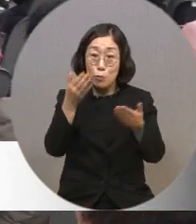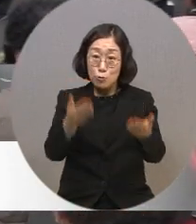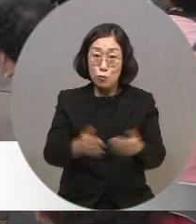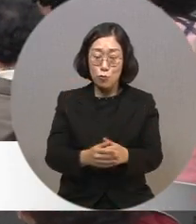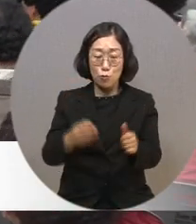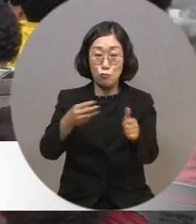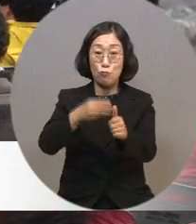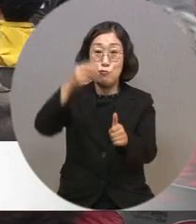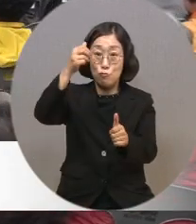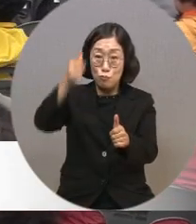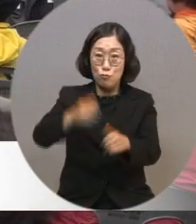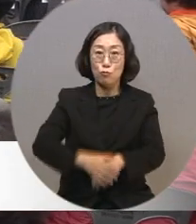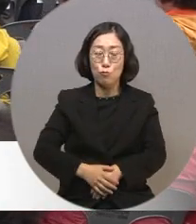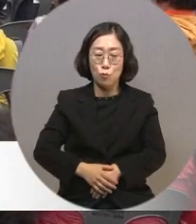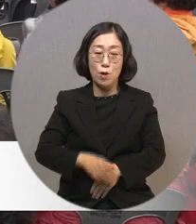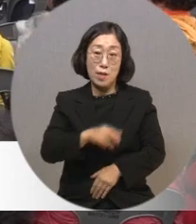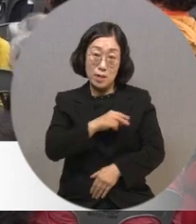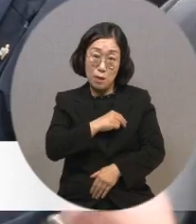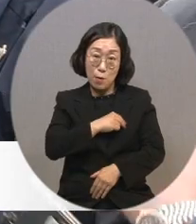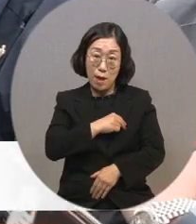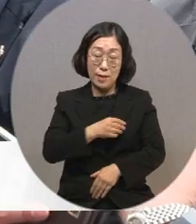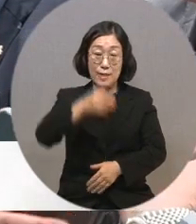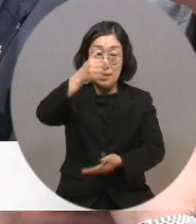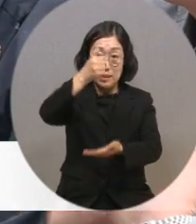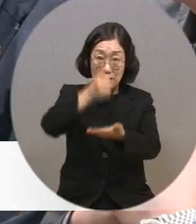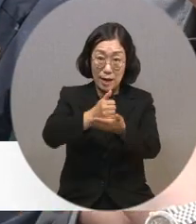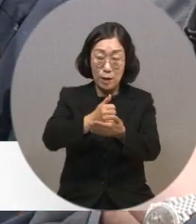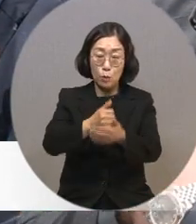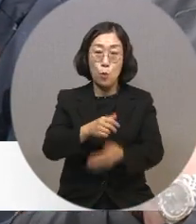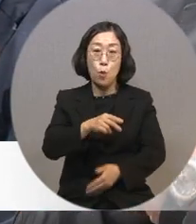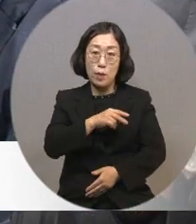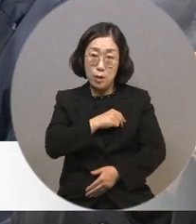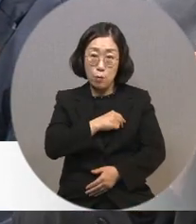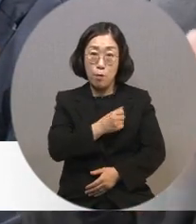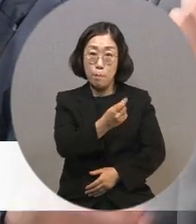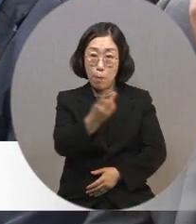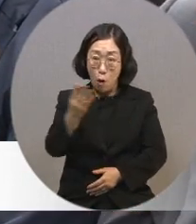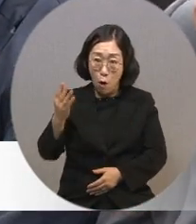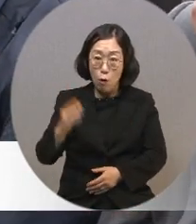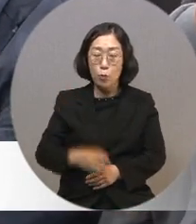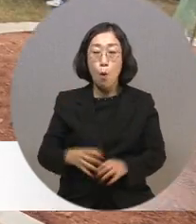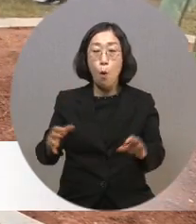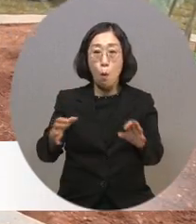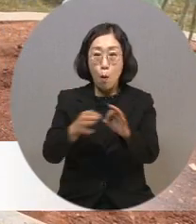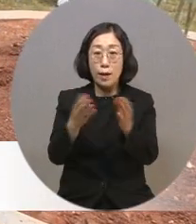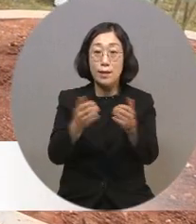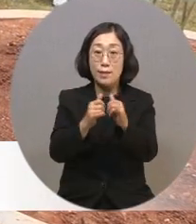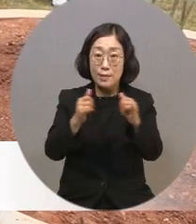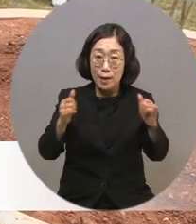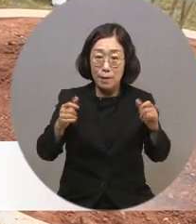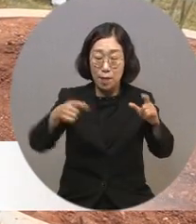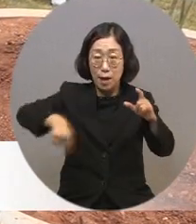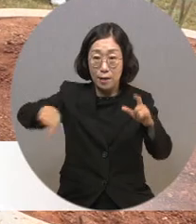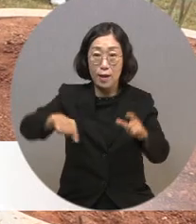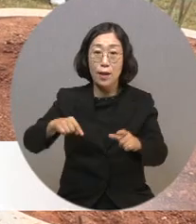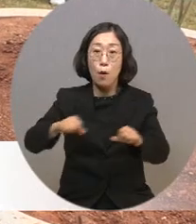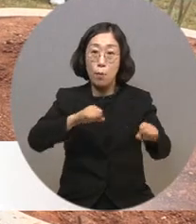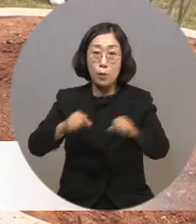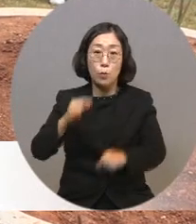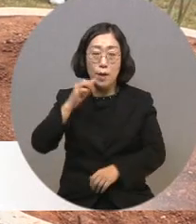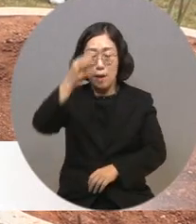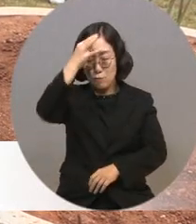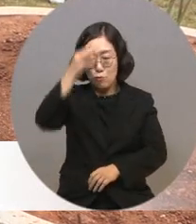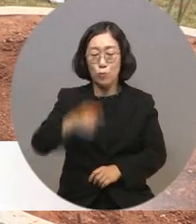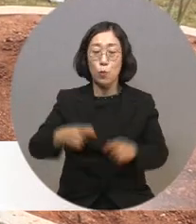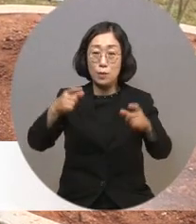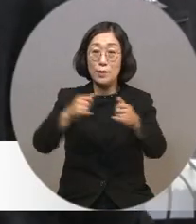고흥군수, 유재동 군의회 의장, 도의원, 군의원, 문화예술 관계자 및 관내 예술가와 지역